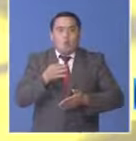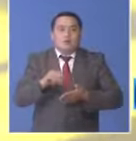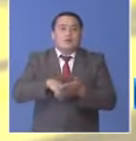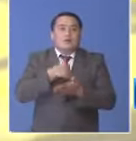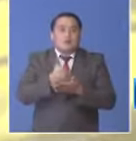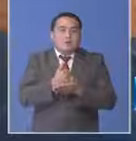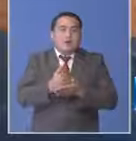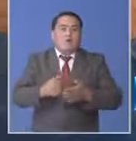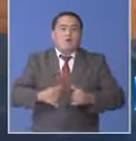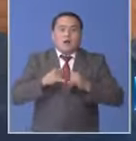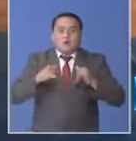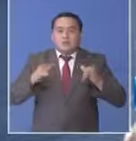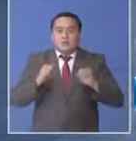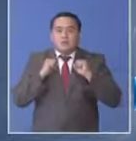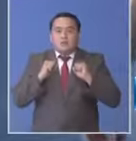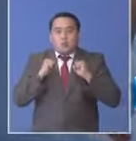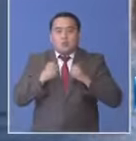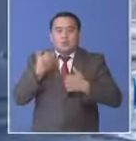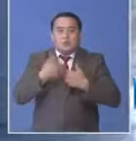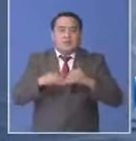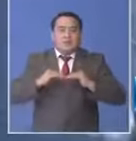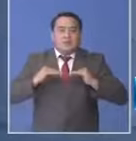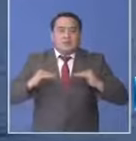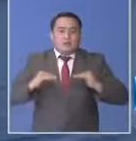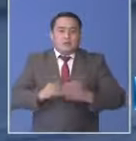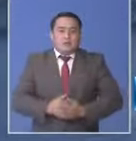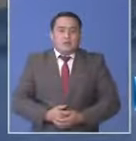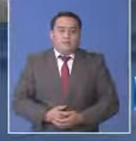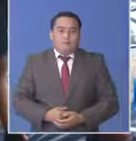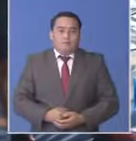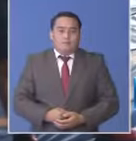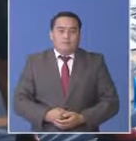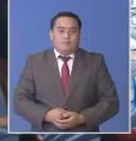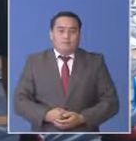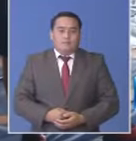флагманом в развитии этого вида спорта среди детей и юношей.